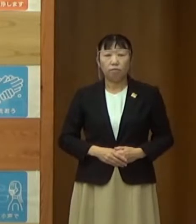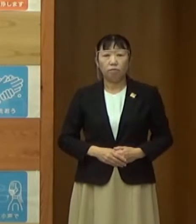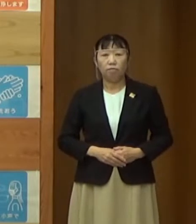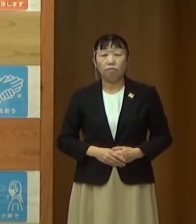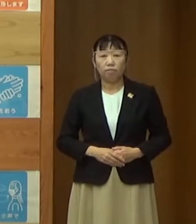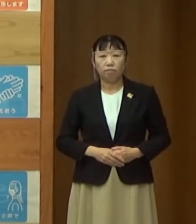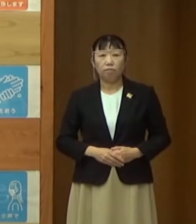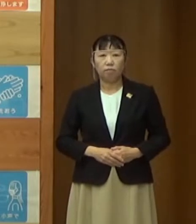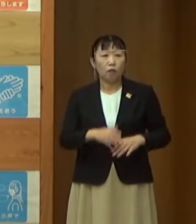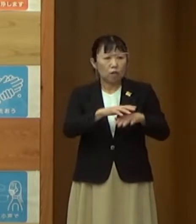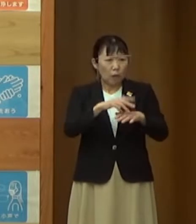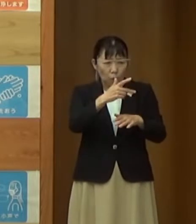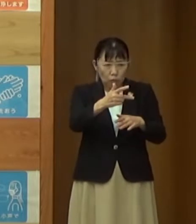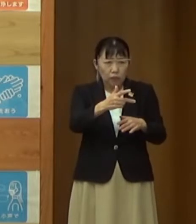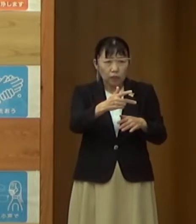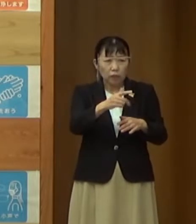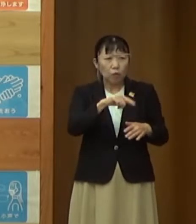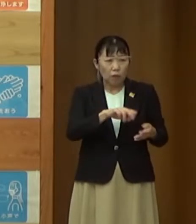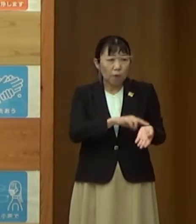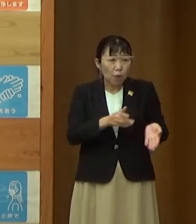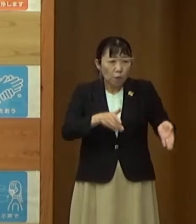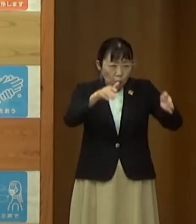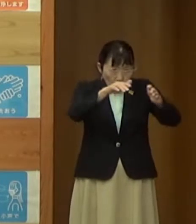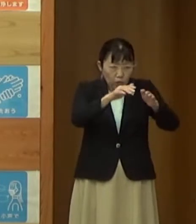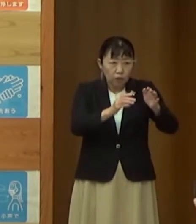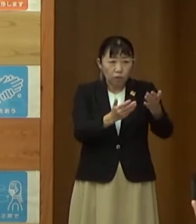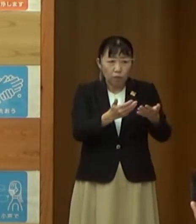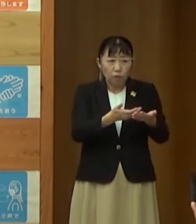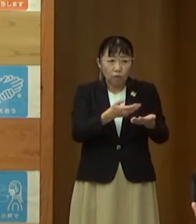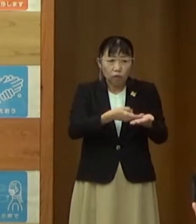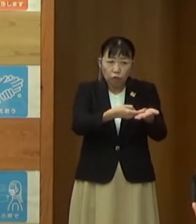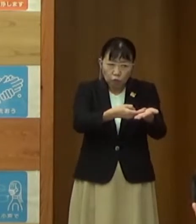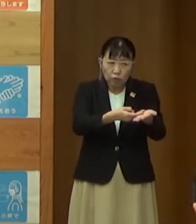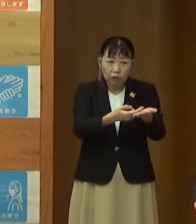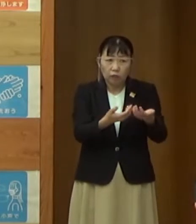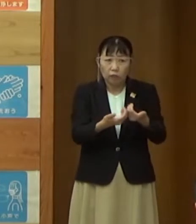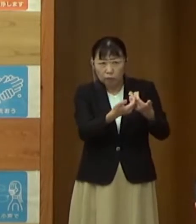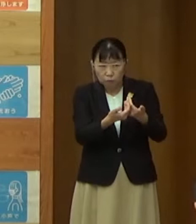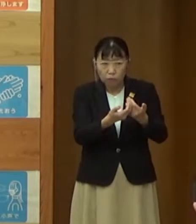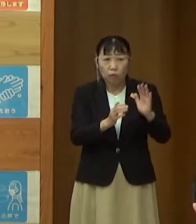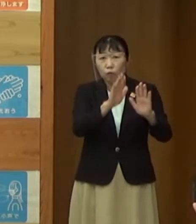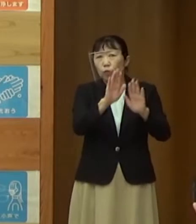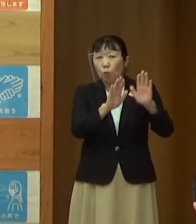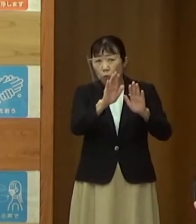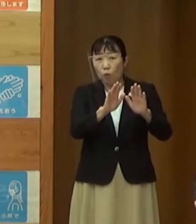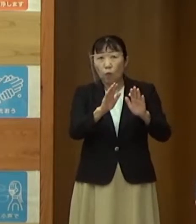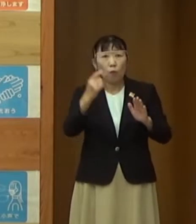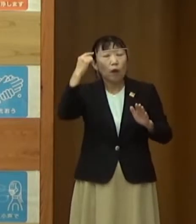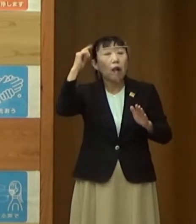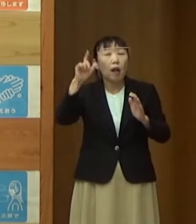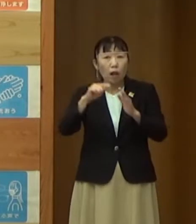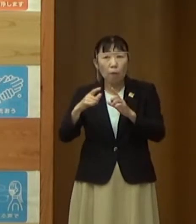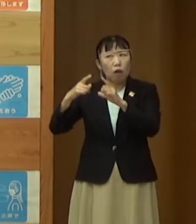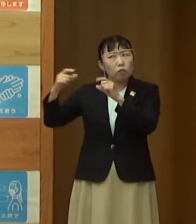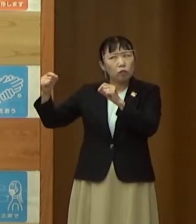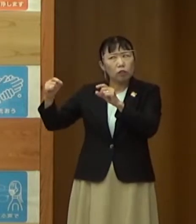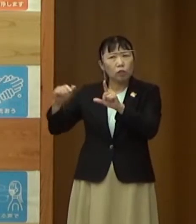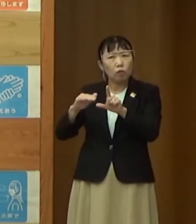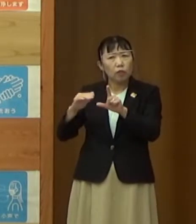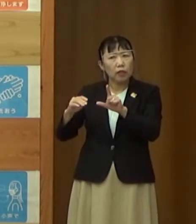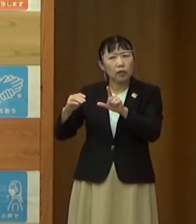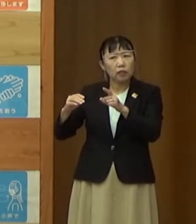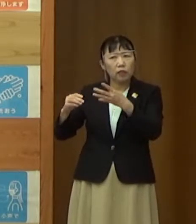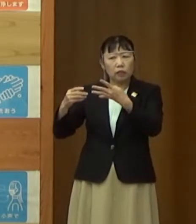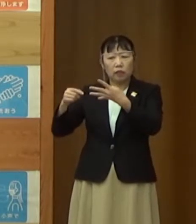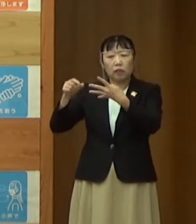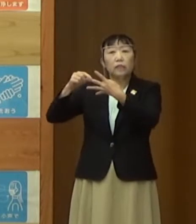しかしながらですね、札幌市の今の病床の使用率でありますが、国のステージ3の水